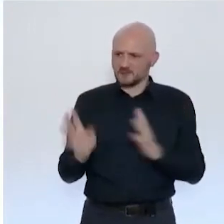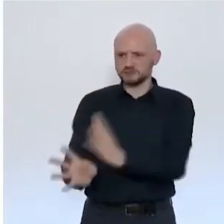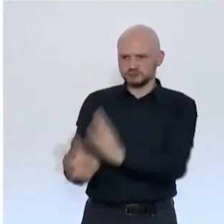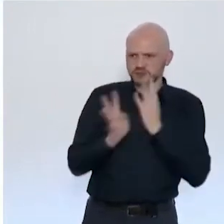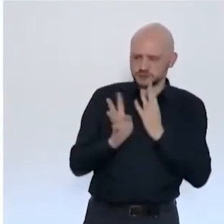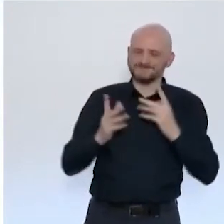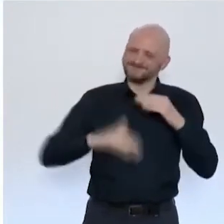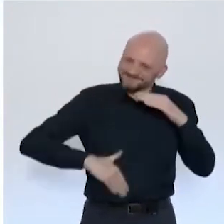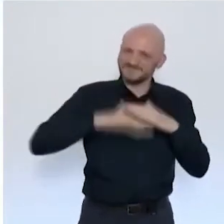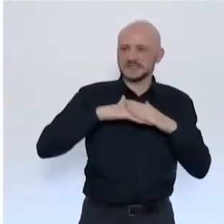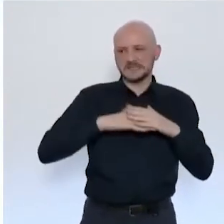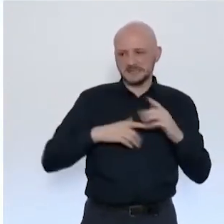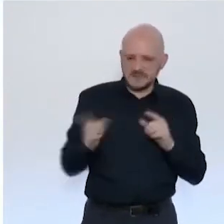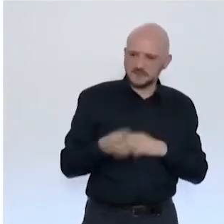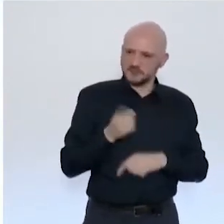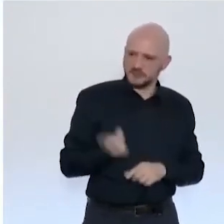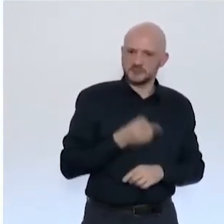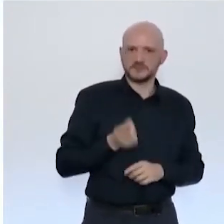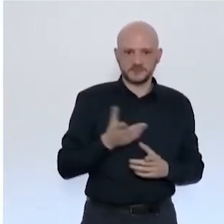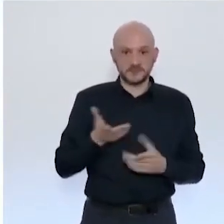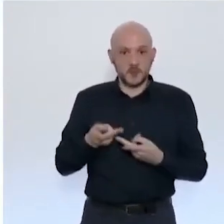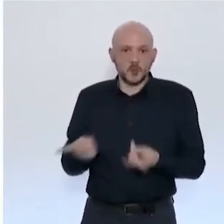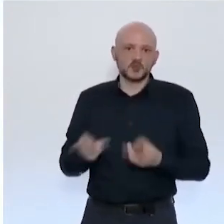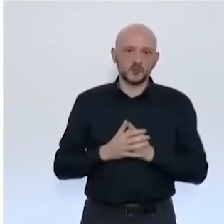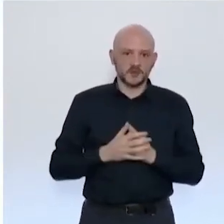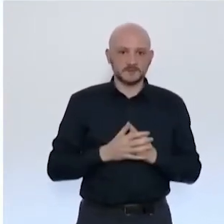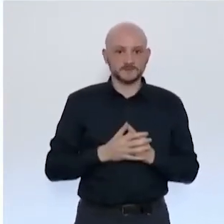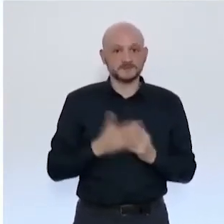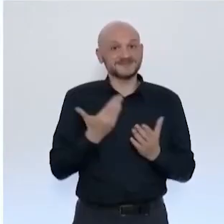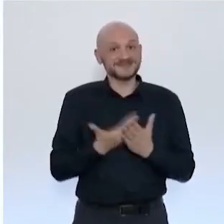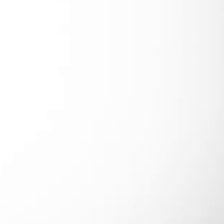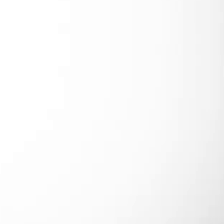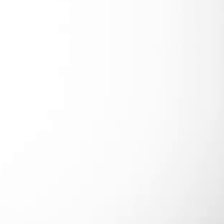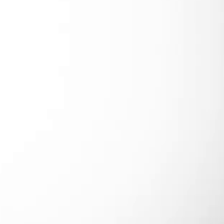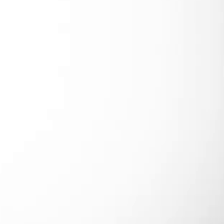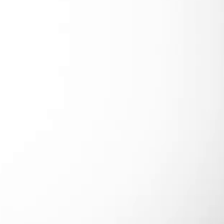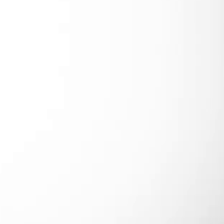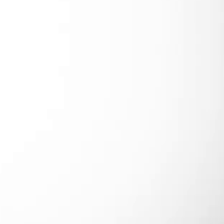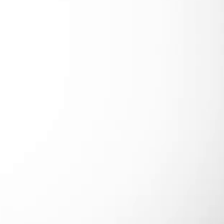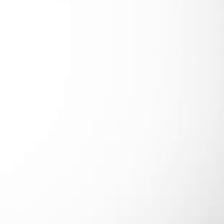revanche à prendre, hein, mon petit Olive. Merci pour votre fidélité, et à bientôt, les amis.